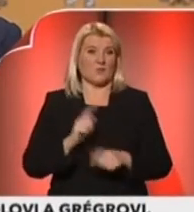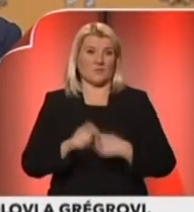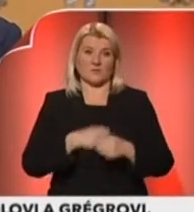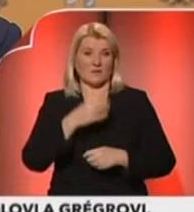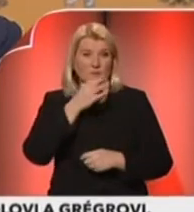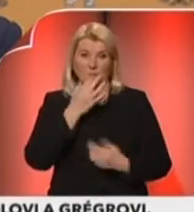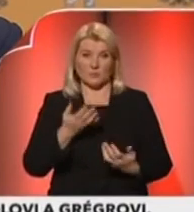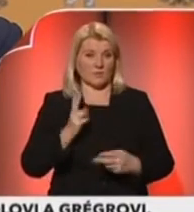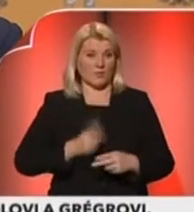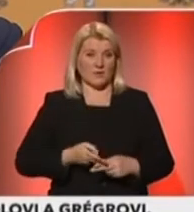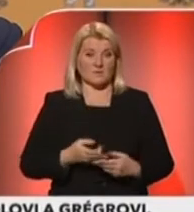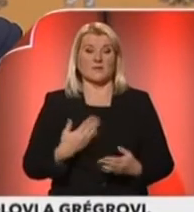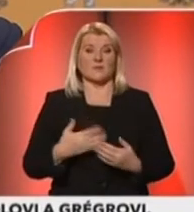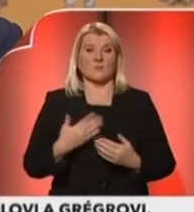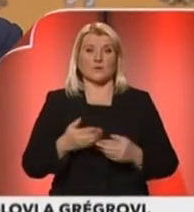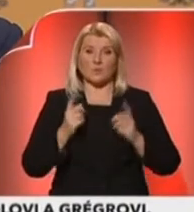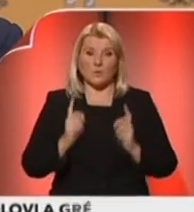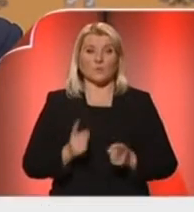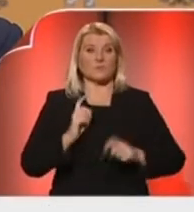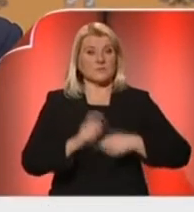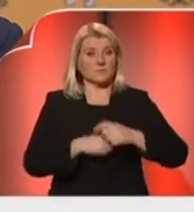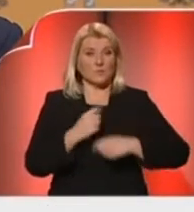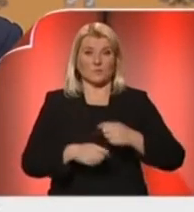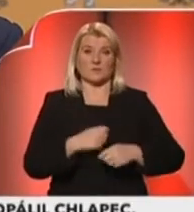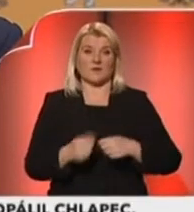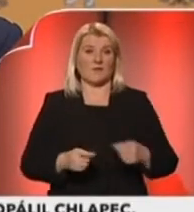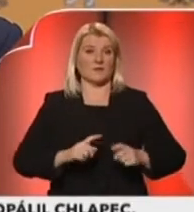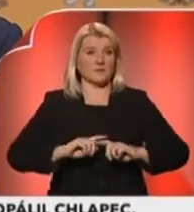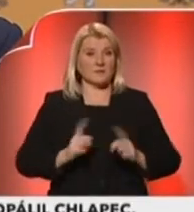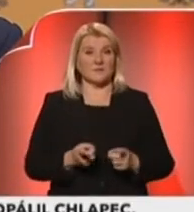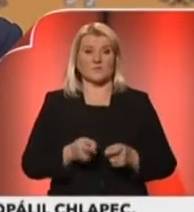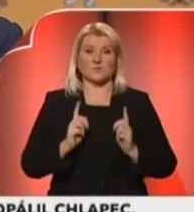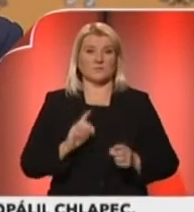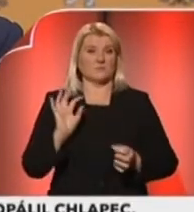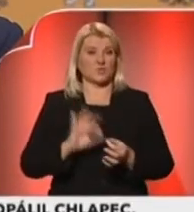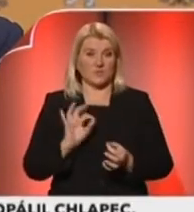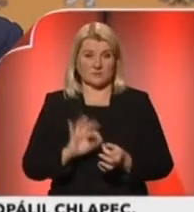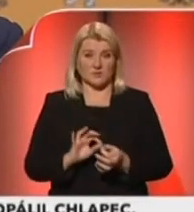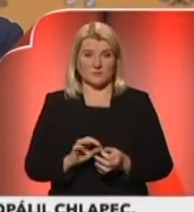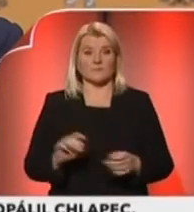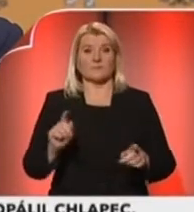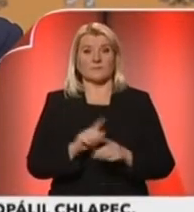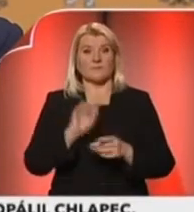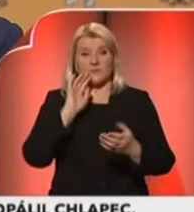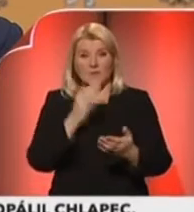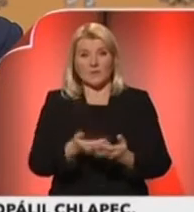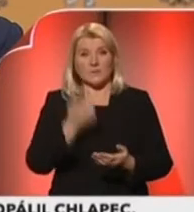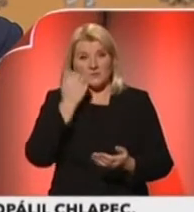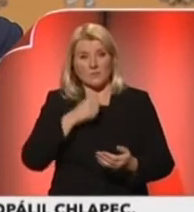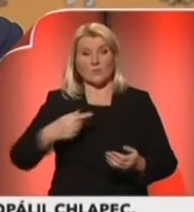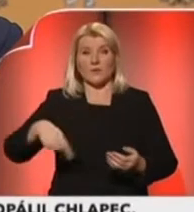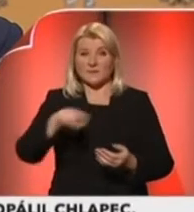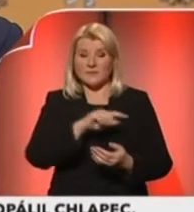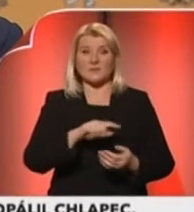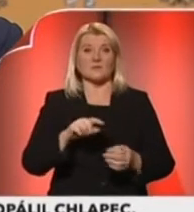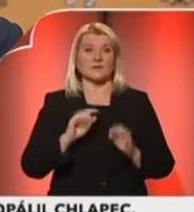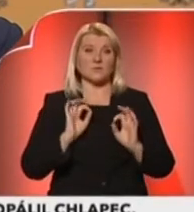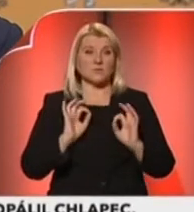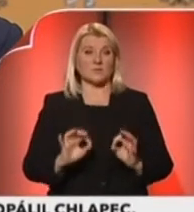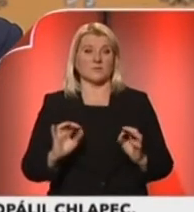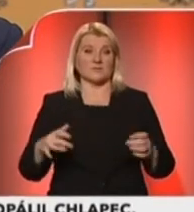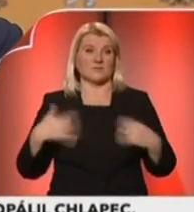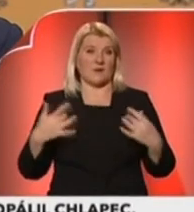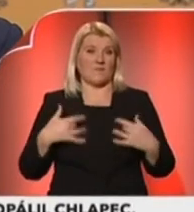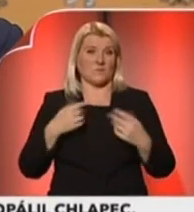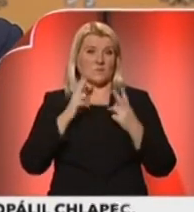dál nepůjdeme, že musíme prostě jít cestou šetřit a nabídnout lidem dobré